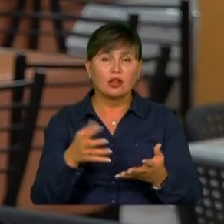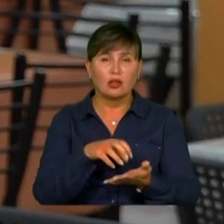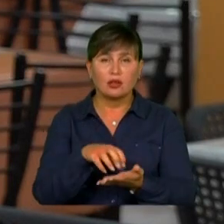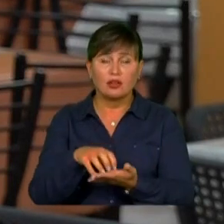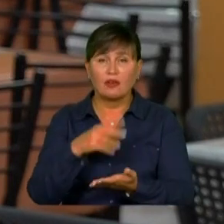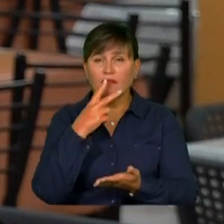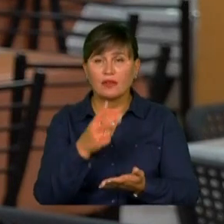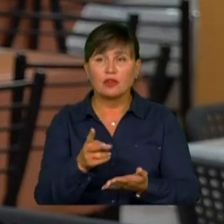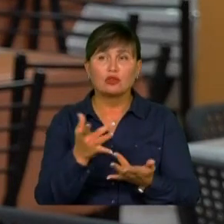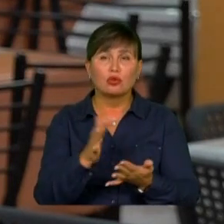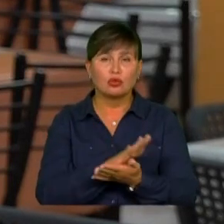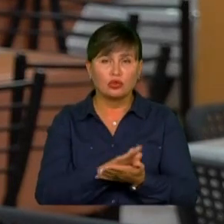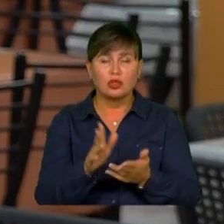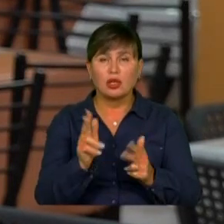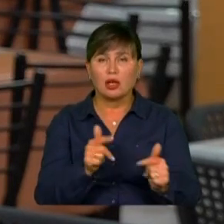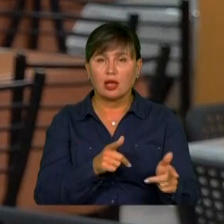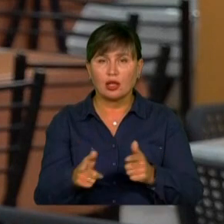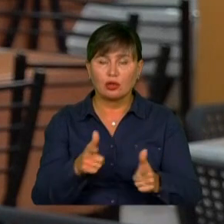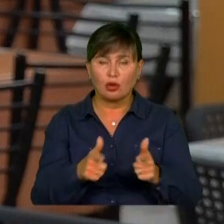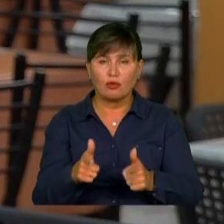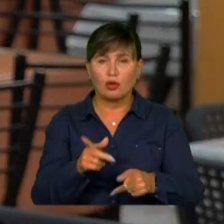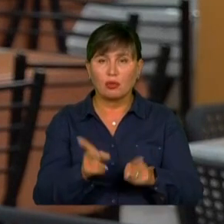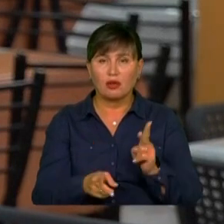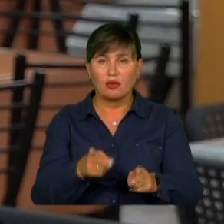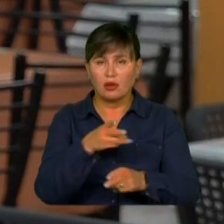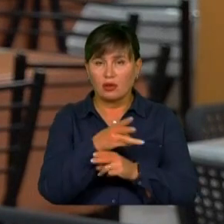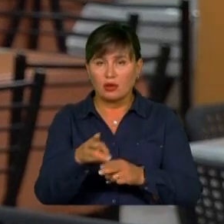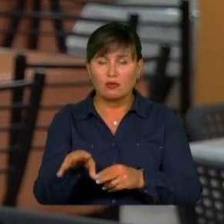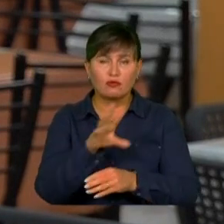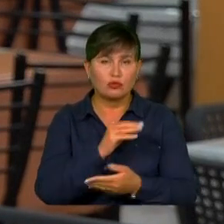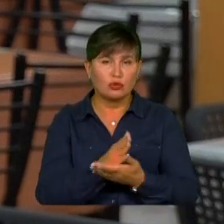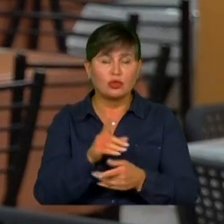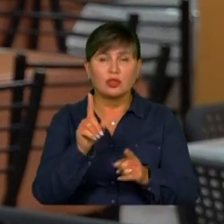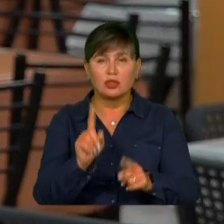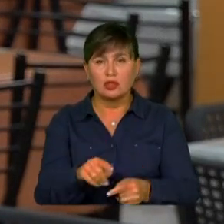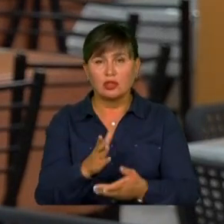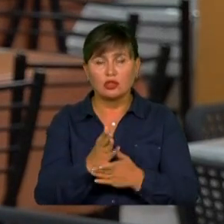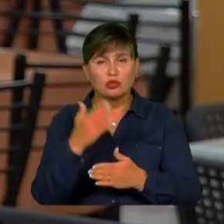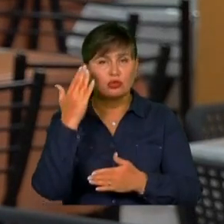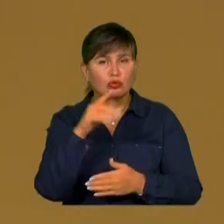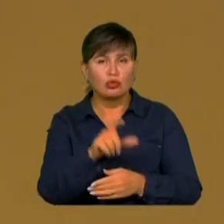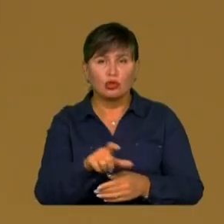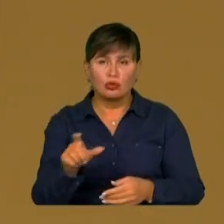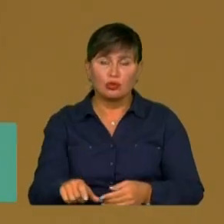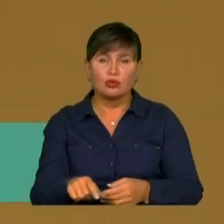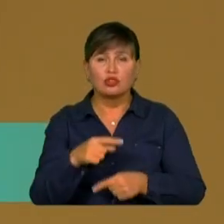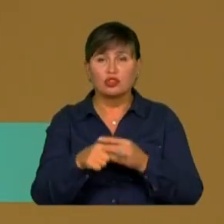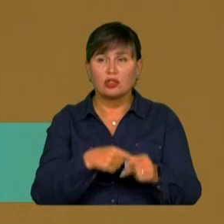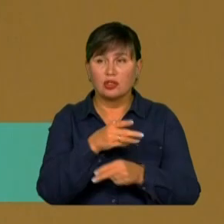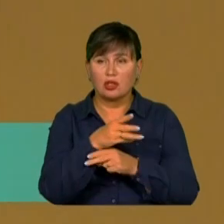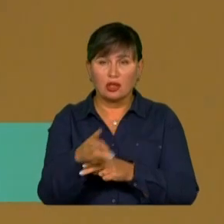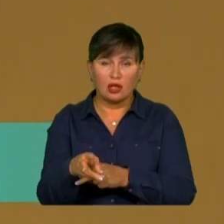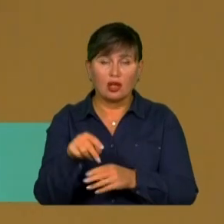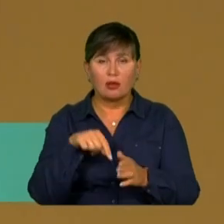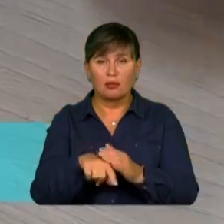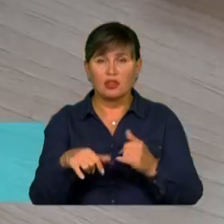Видно, насколько там чисто и как готовят повара. В обзоры видеокамер попадает все. Даже находятся ли посторонние на кухне. Через видеокамеры контроль